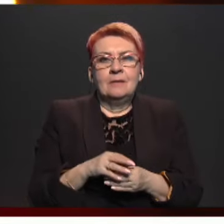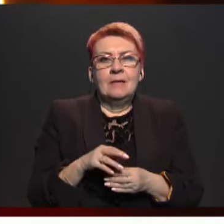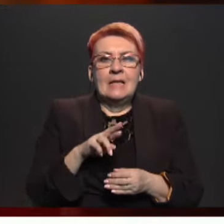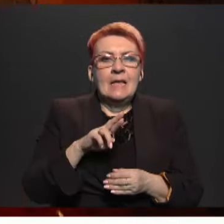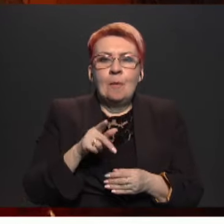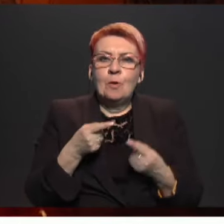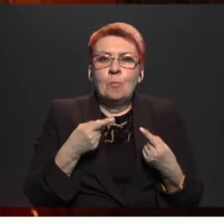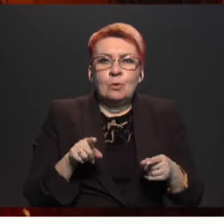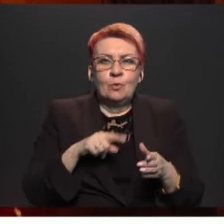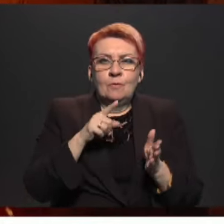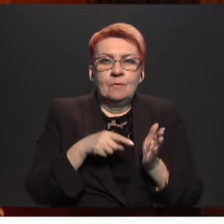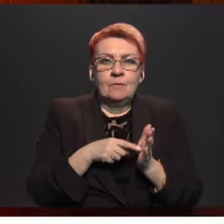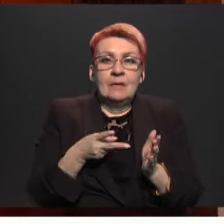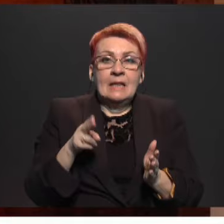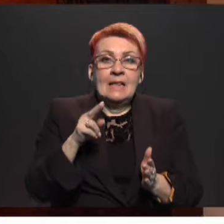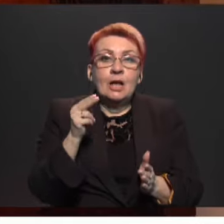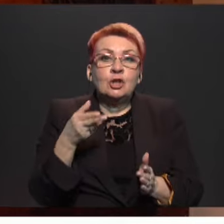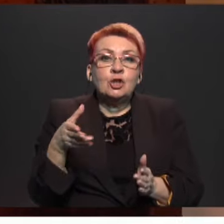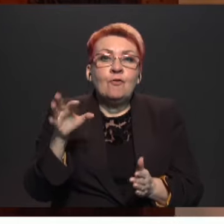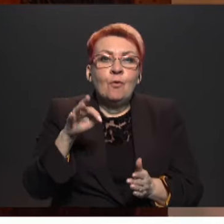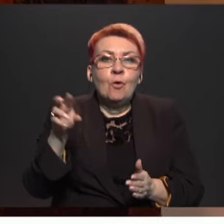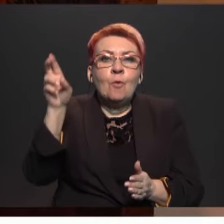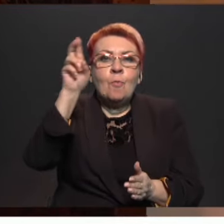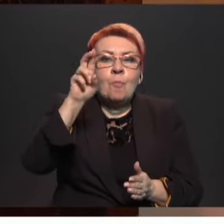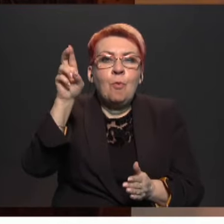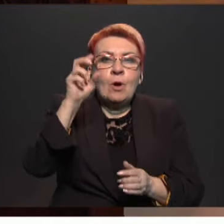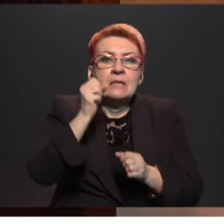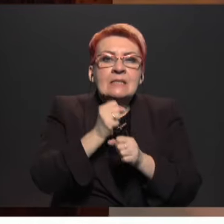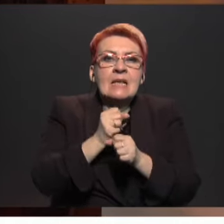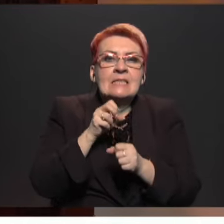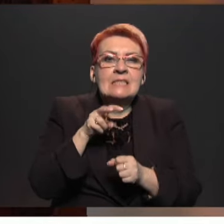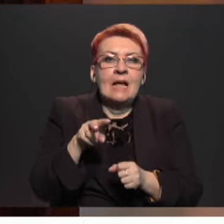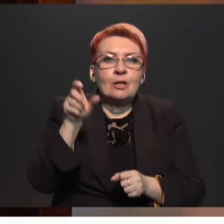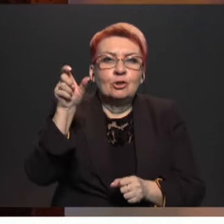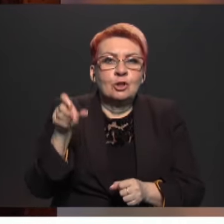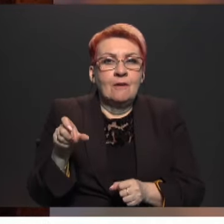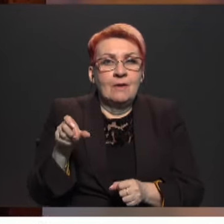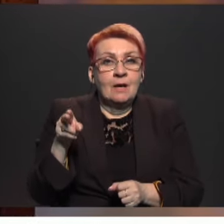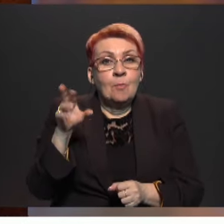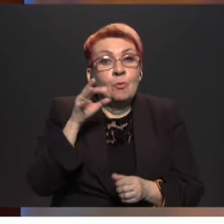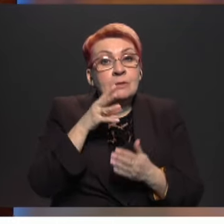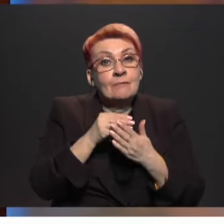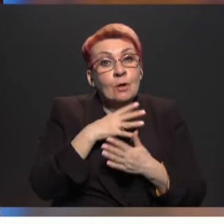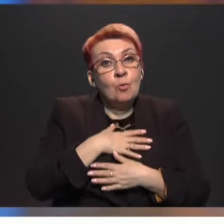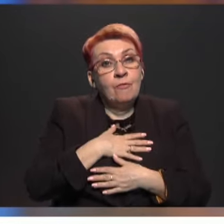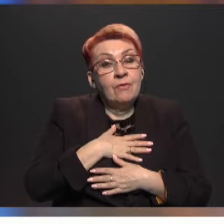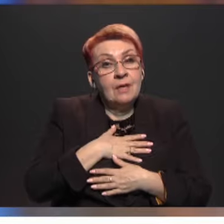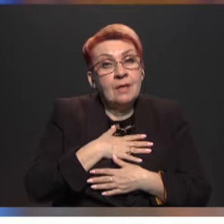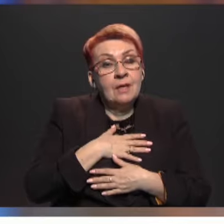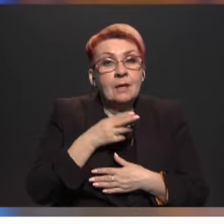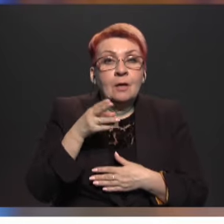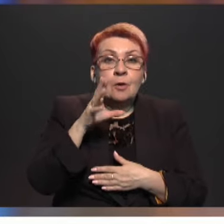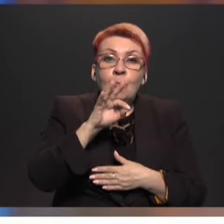вопрос, почему и для чего Бог создал человека? Почему по своей любви и по